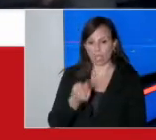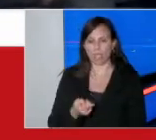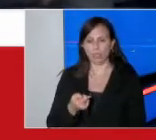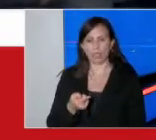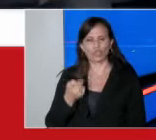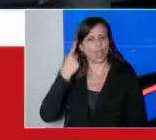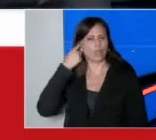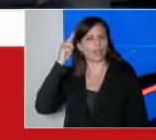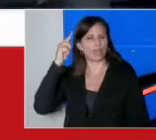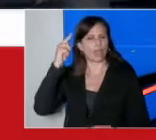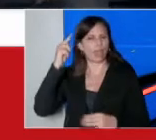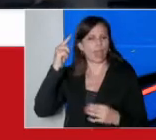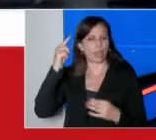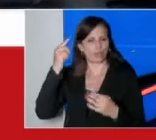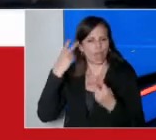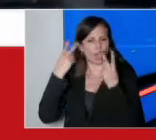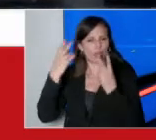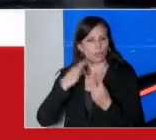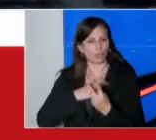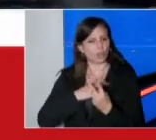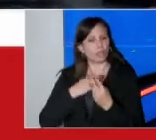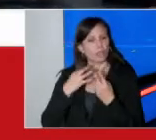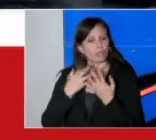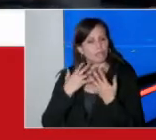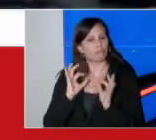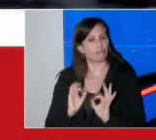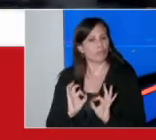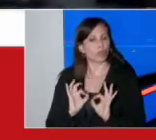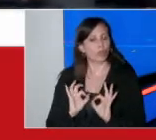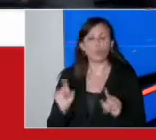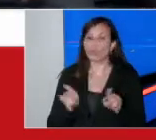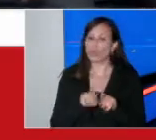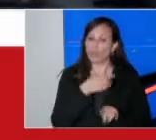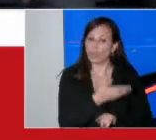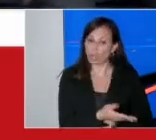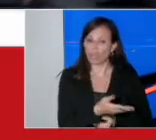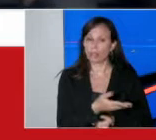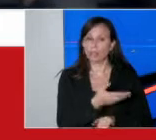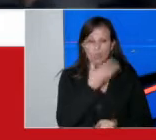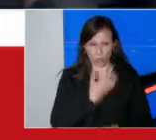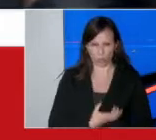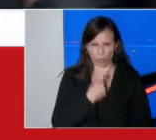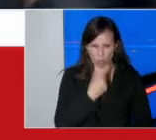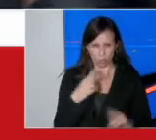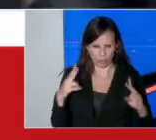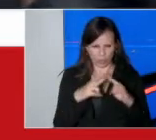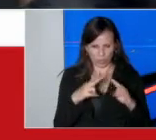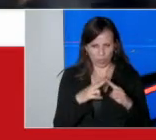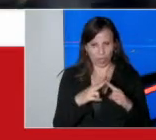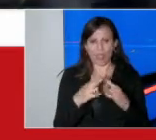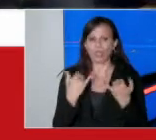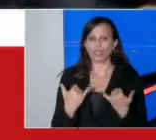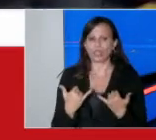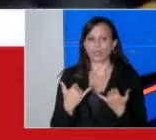מלאה לגמרי. אני דואג לילדיי לא פחות מכפי שאתם דואגים, זה בעקבות דברים שאמרו לו אותם אדמו"רים בפגישה.